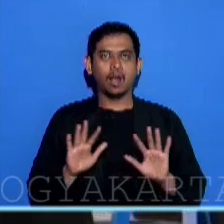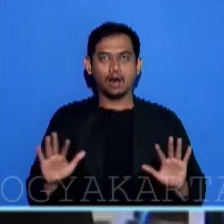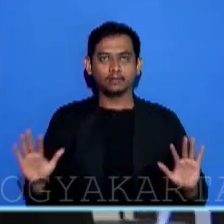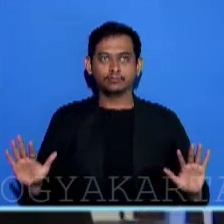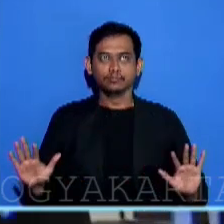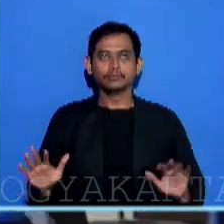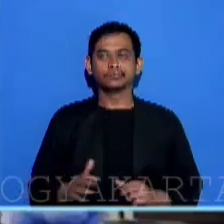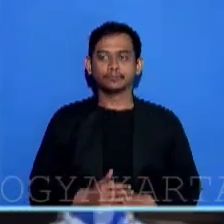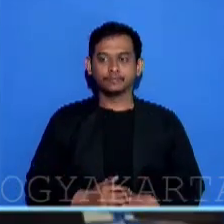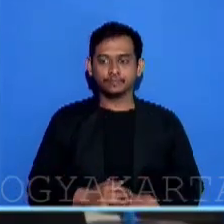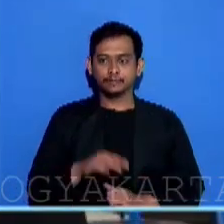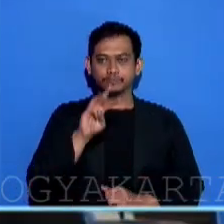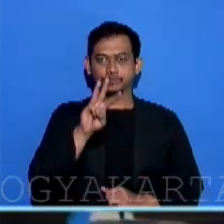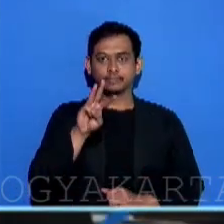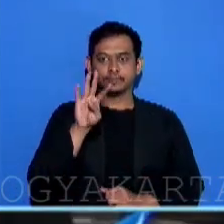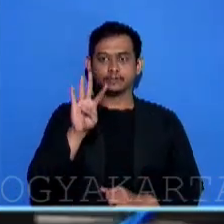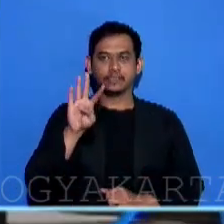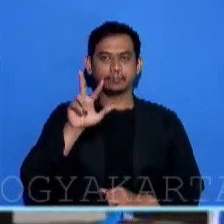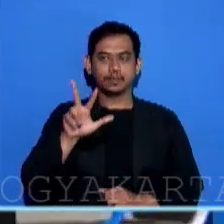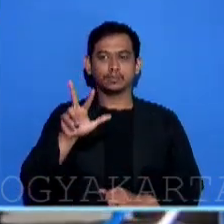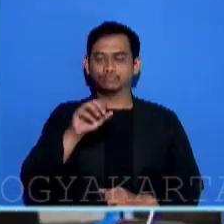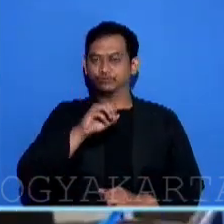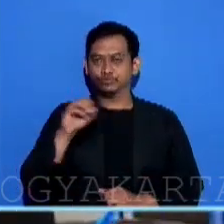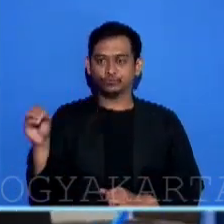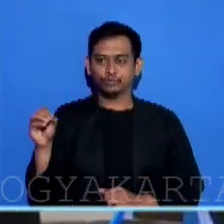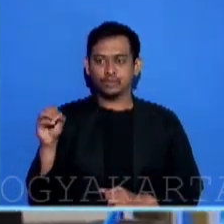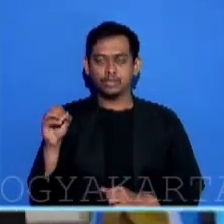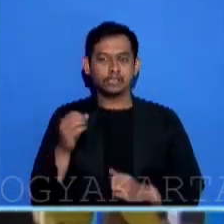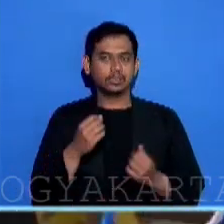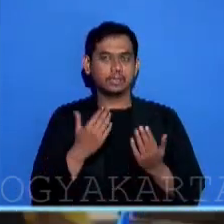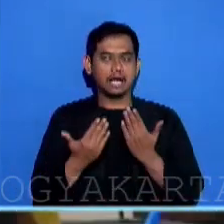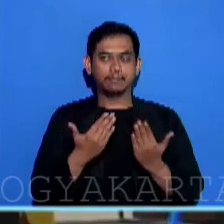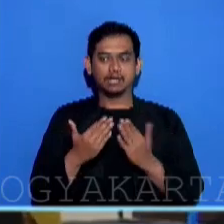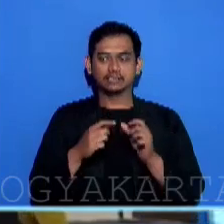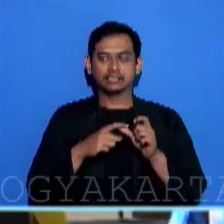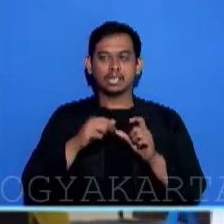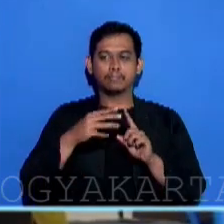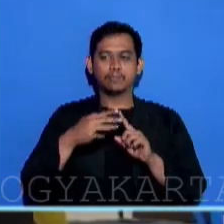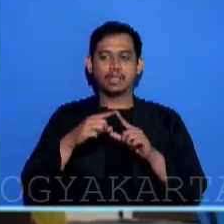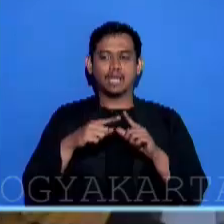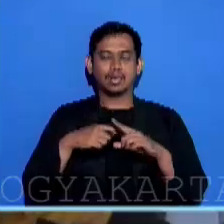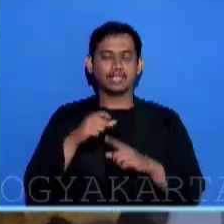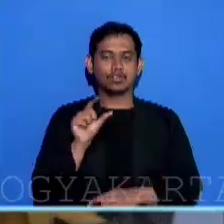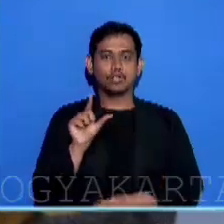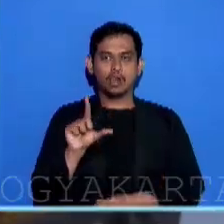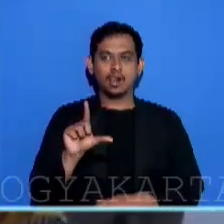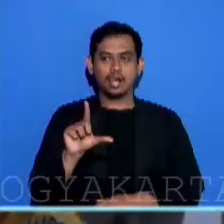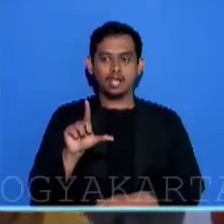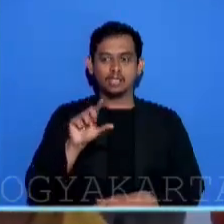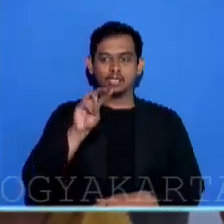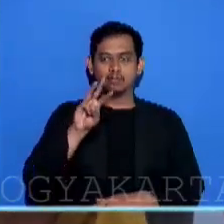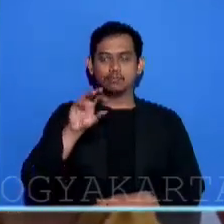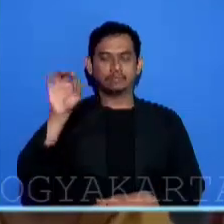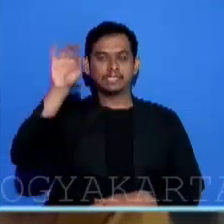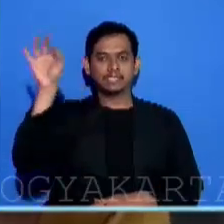Dari 348.000 yang mendaftarkan di aplikasi pemasaran Sibakul, sebanyak 53%-nya adalah pelaku